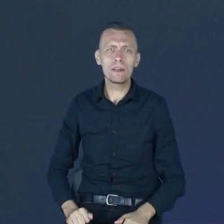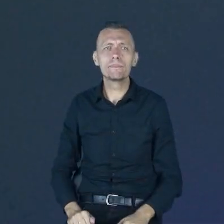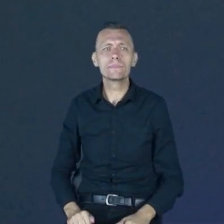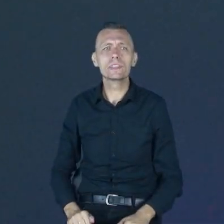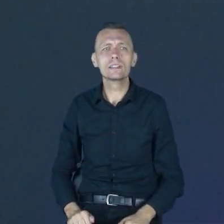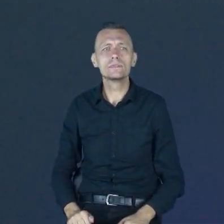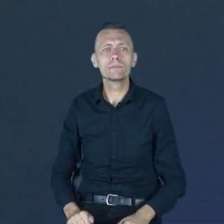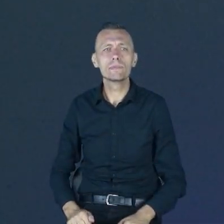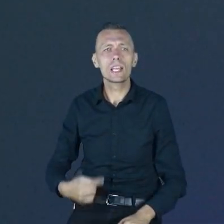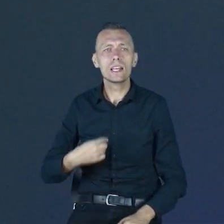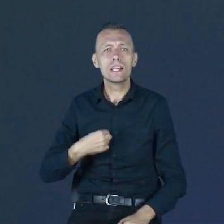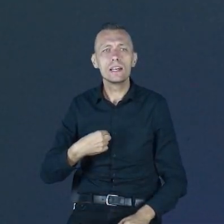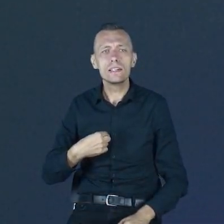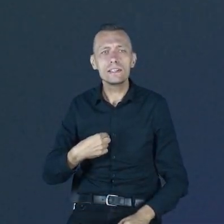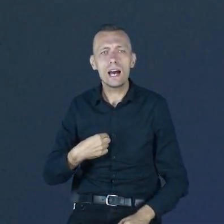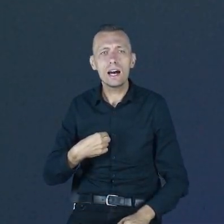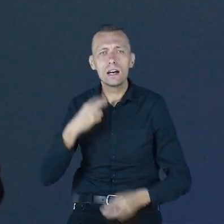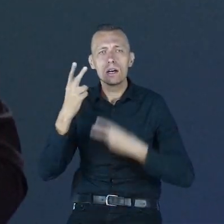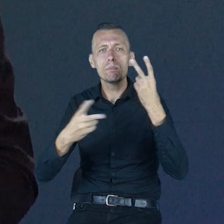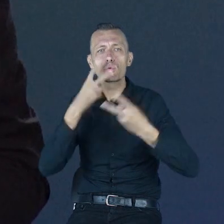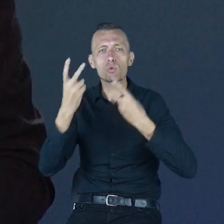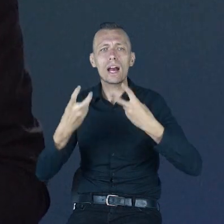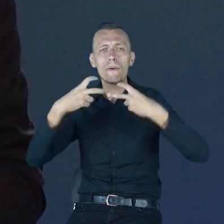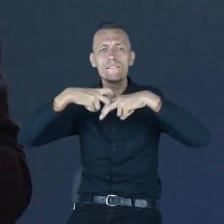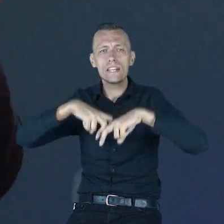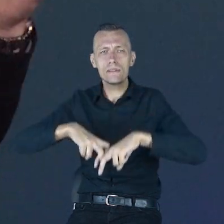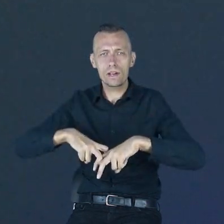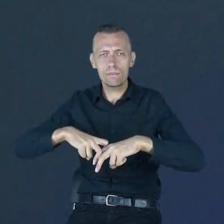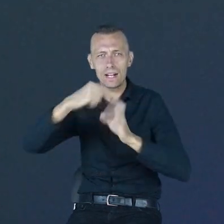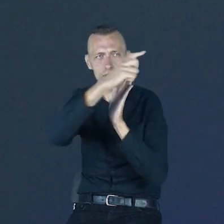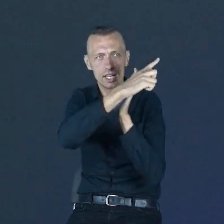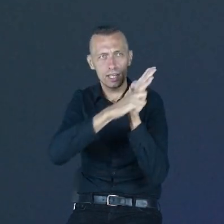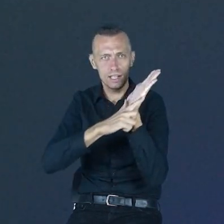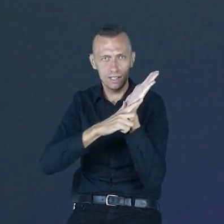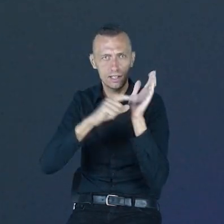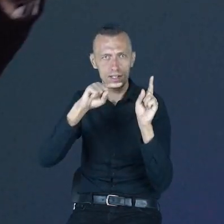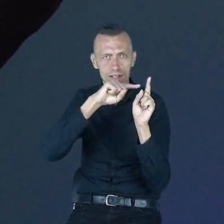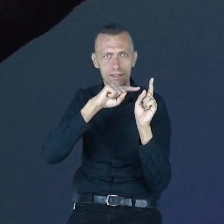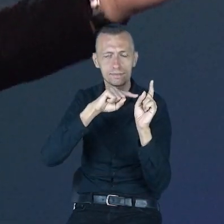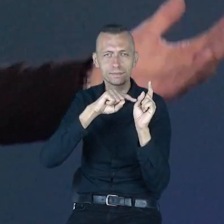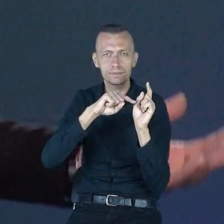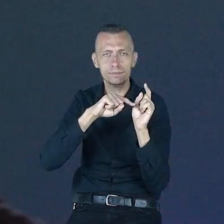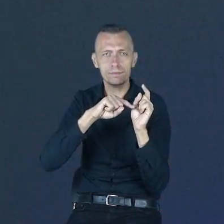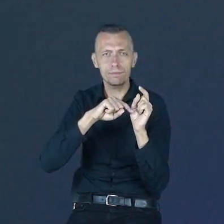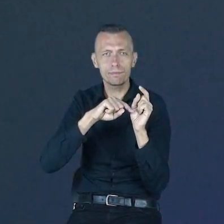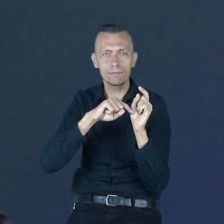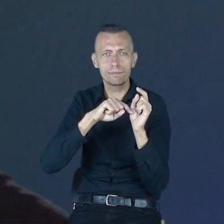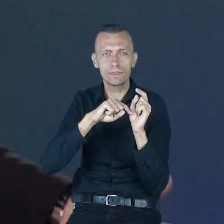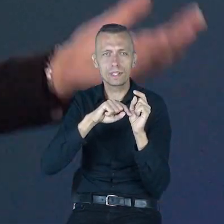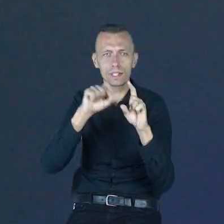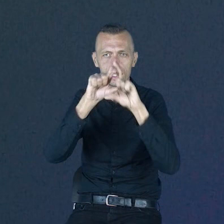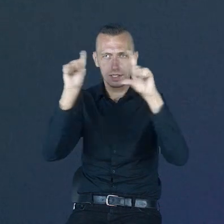taką statystykę wziętą z internetu, aby pokazać tak przez cały przebieg